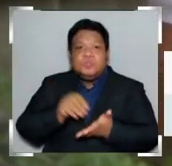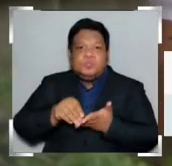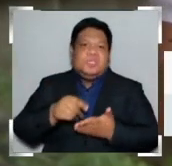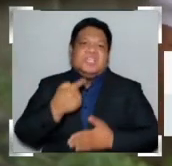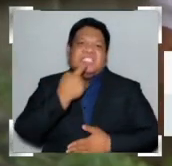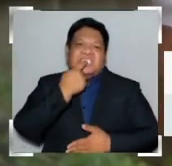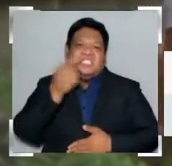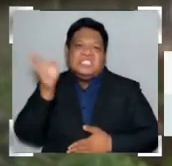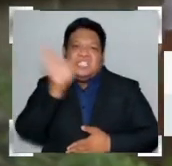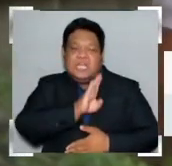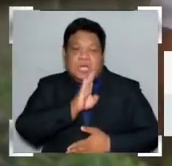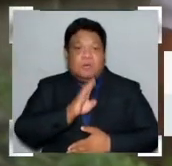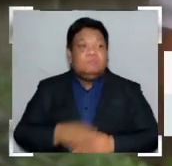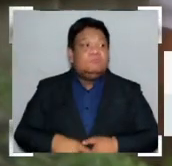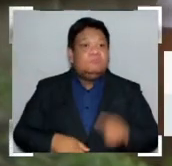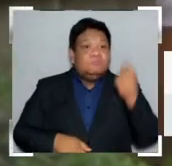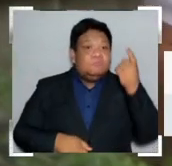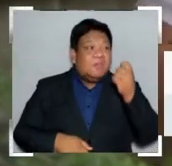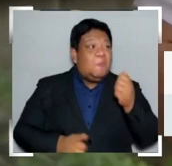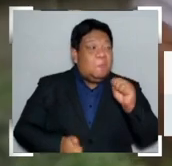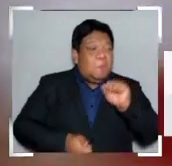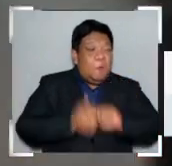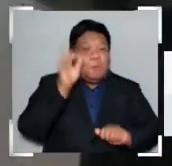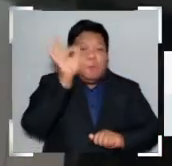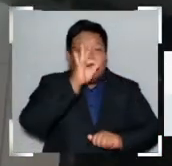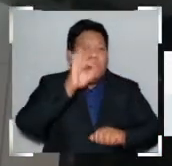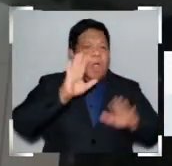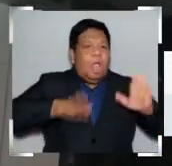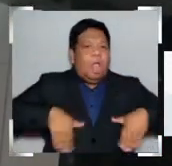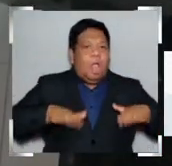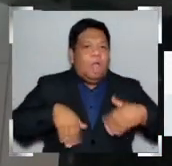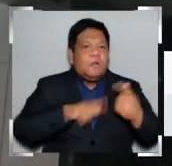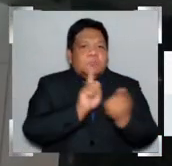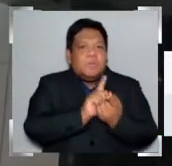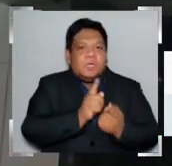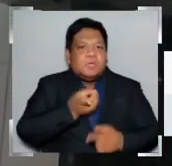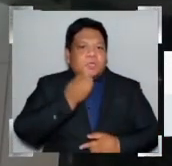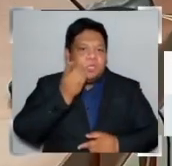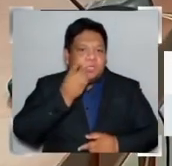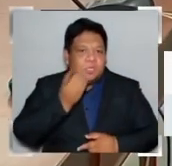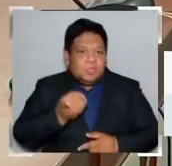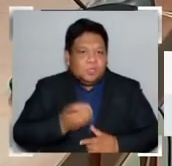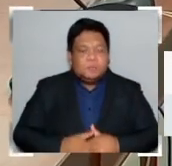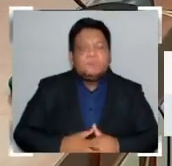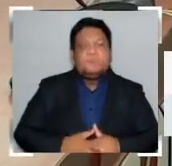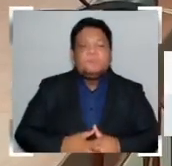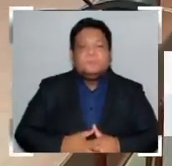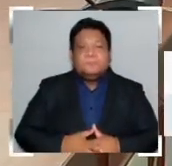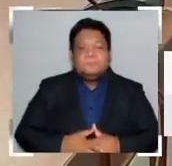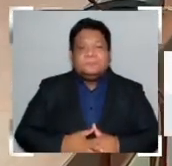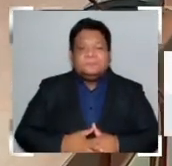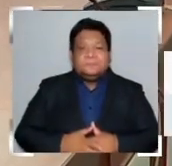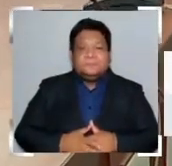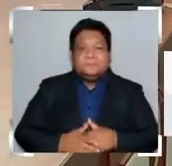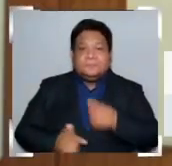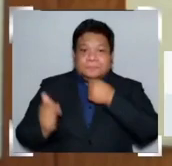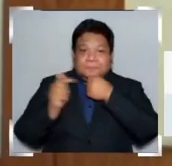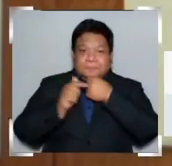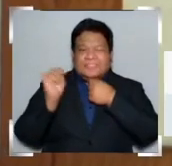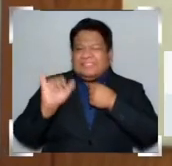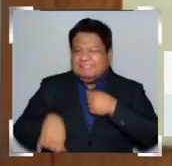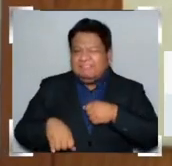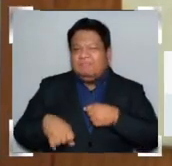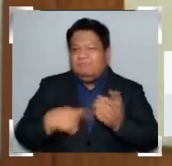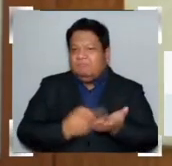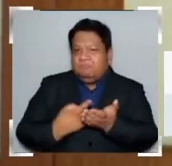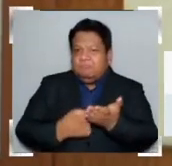populasyon ang hindi pa nakakapagpa-check up sa dentista. Isa ito sa mga tinalakay sa House Committee on Health meeting kanina kung